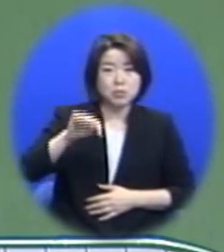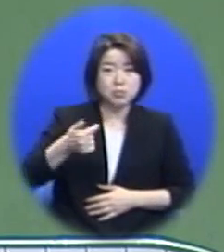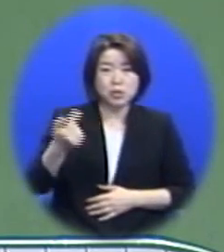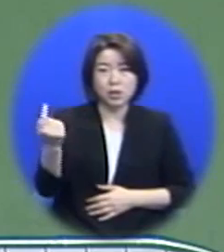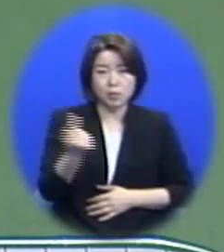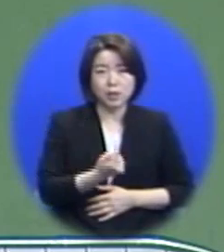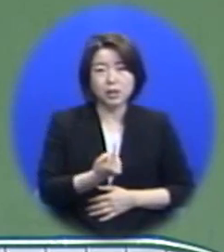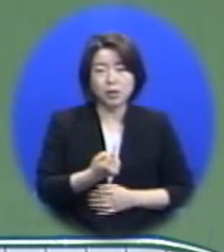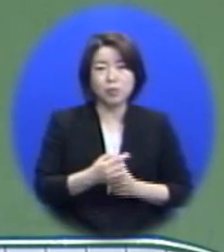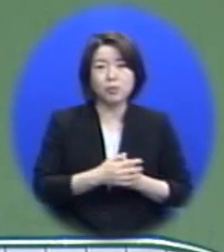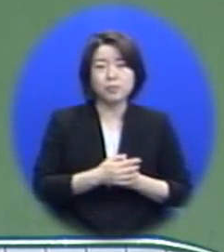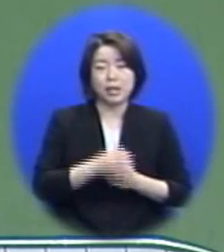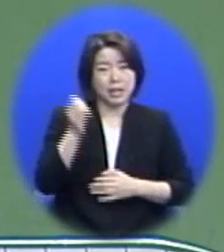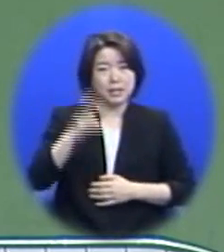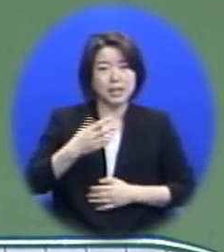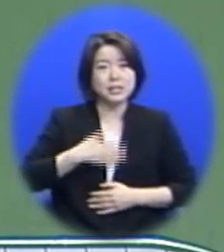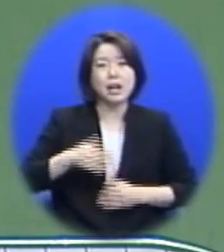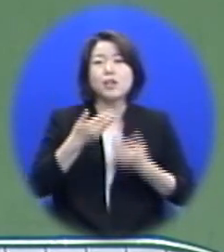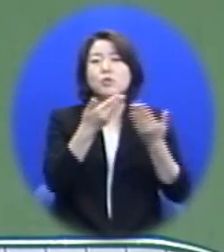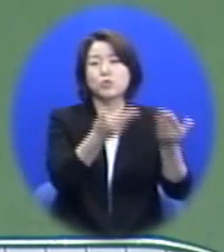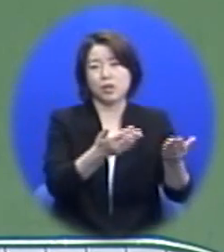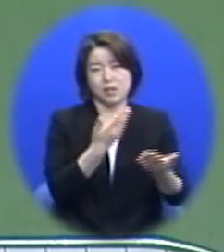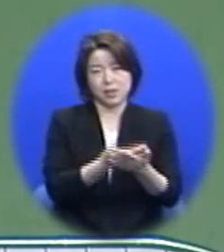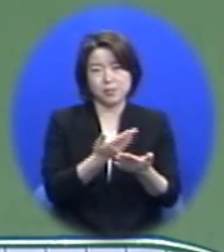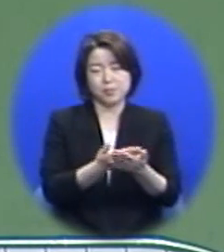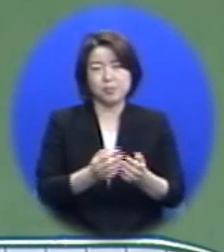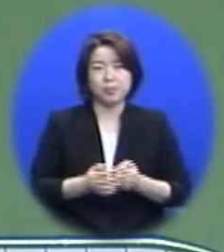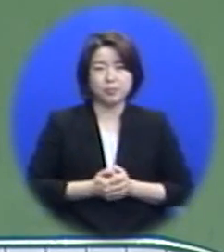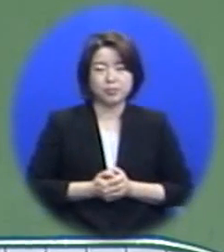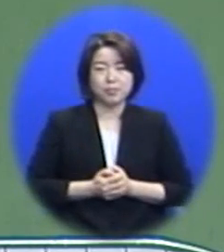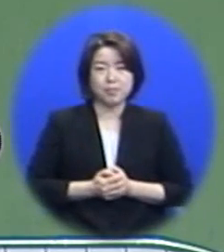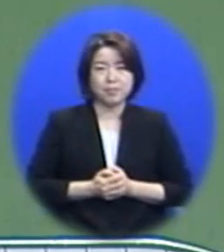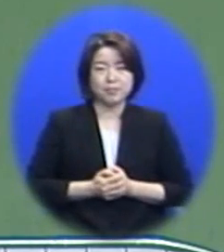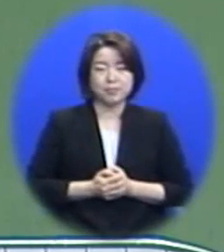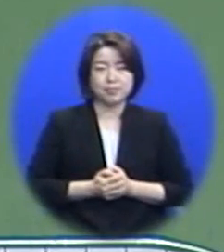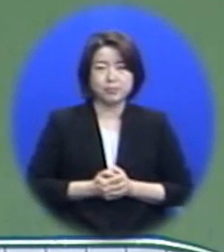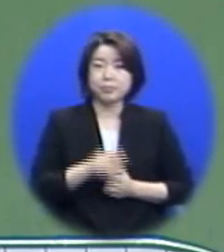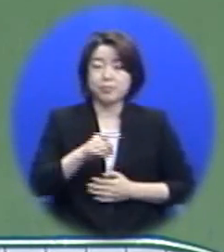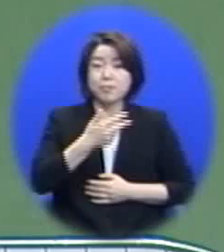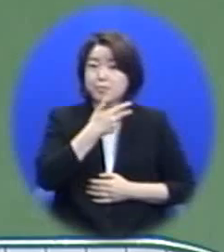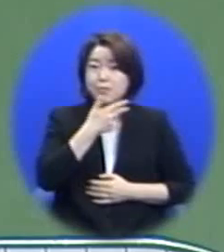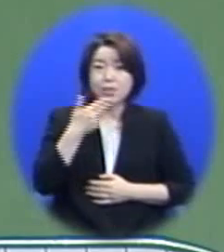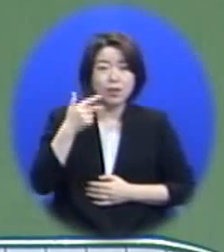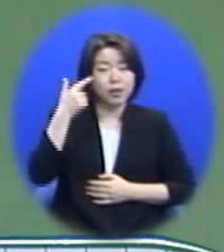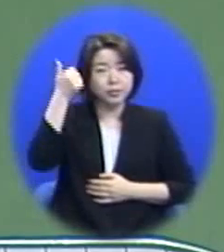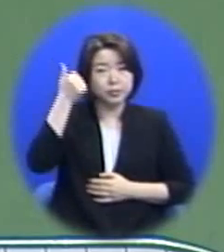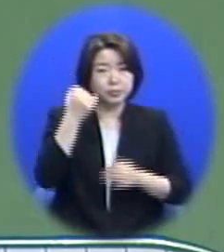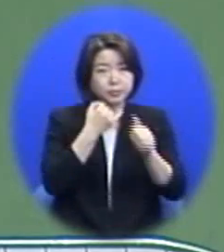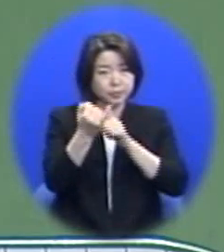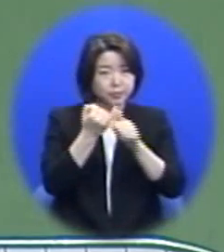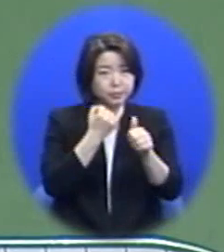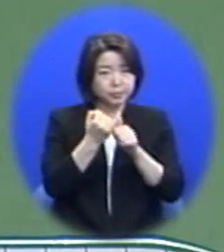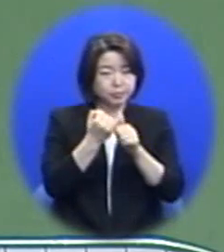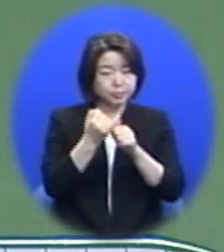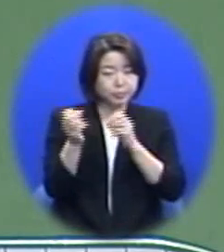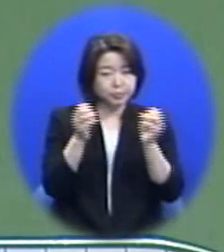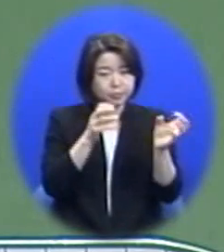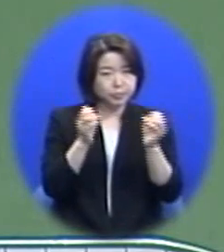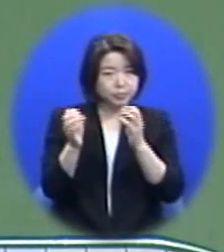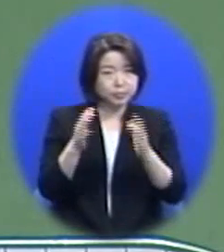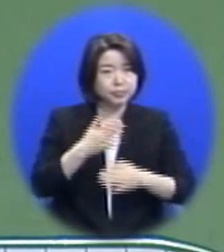왔다고 그렇게 다시 알려 주세요 그 영국 목사님 내분에 하는 이야기를